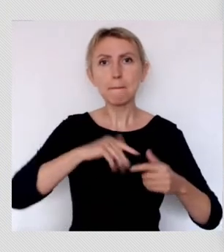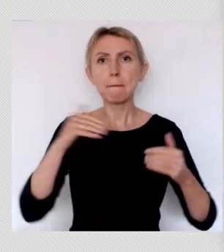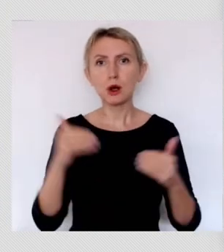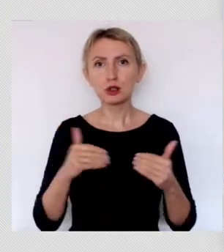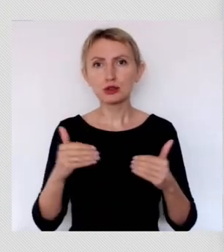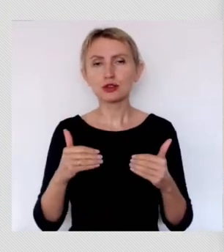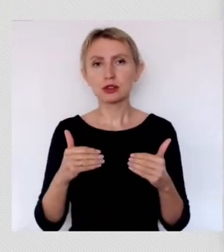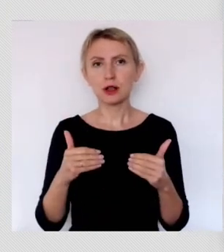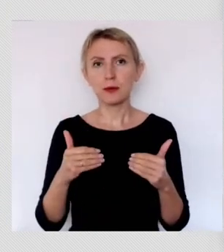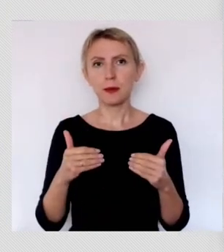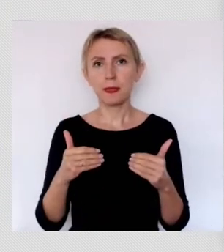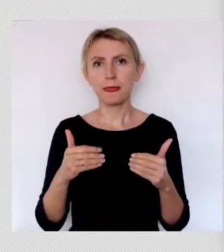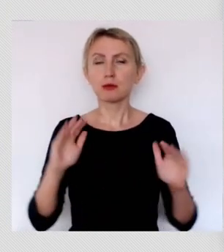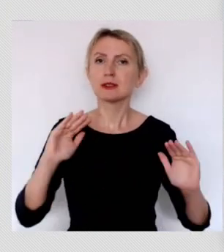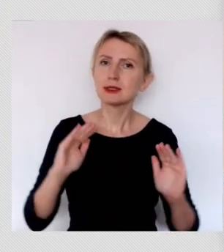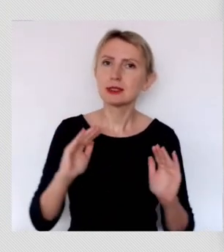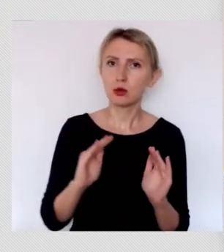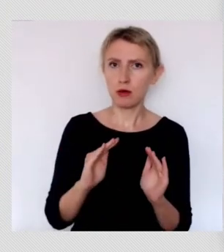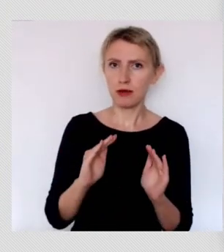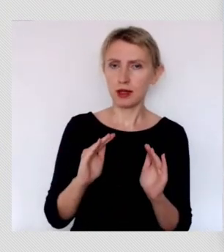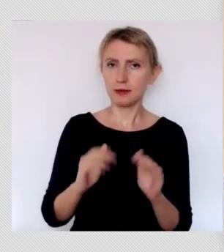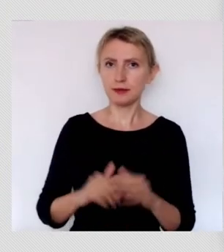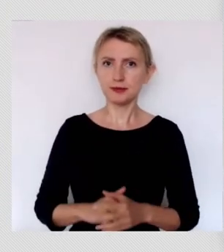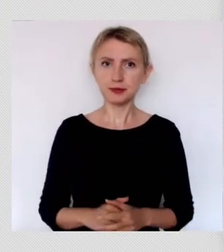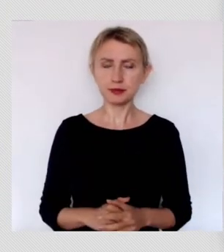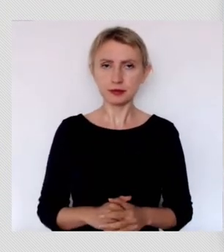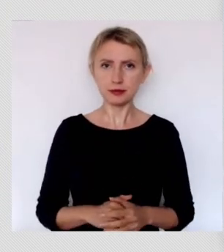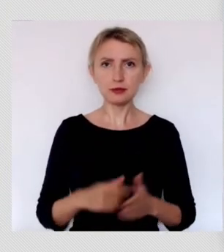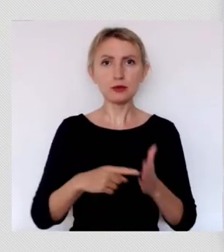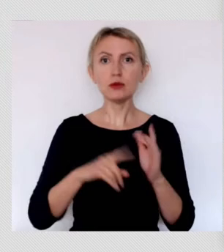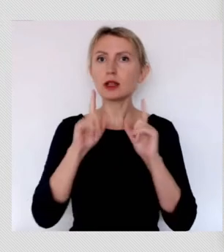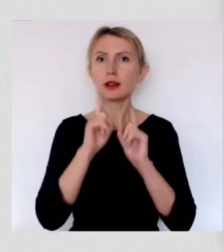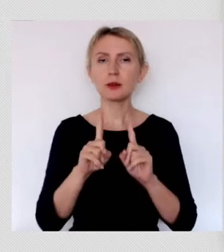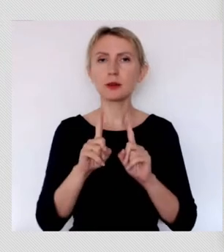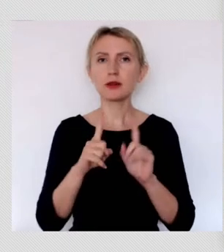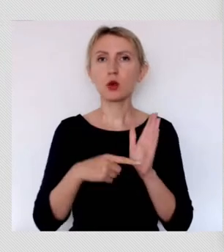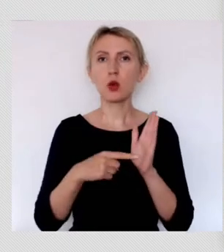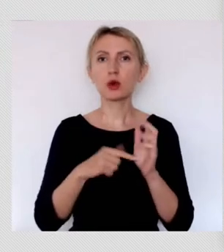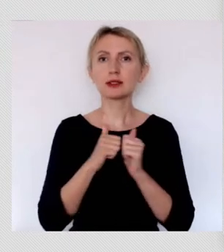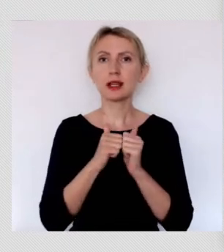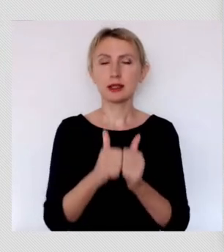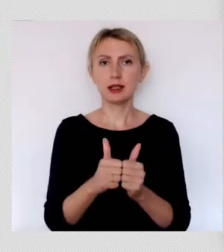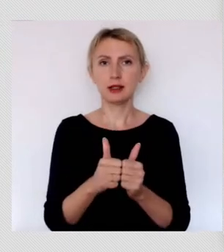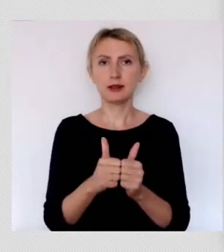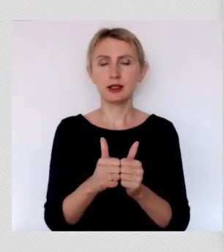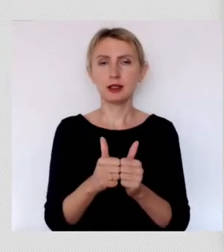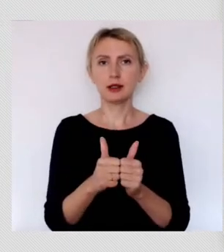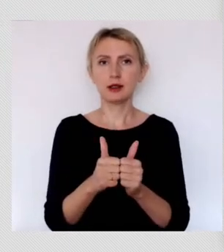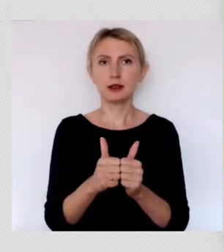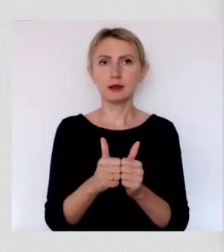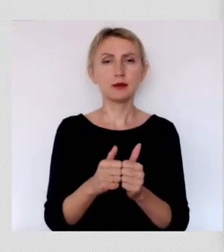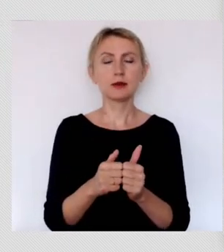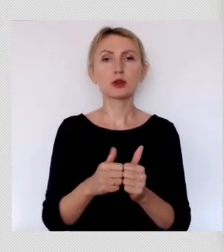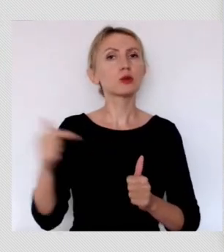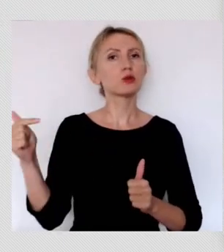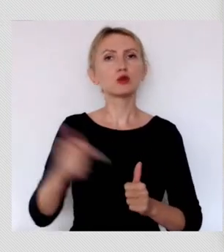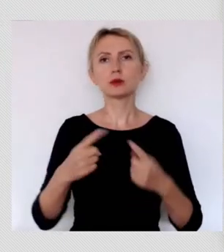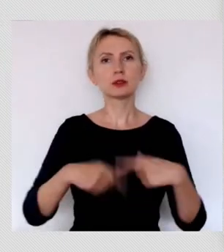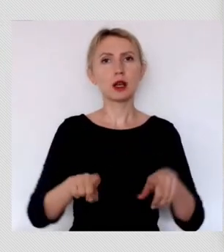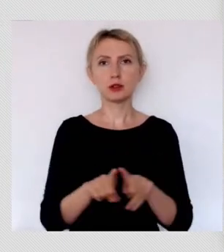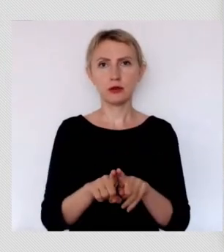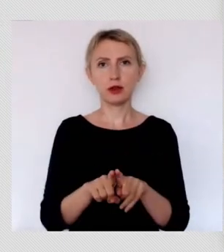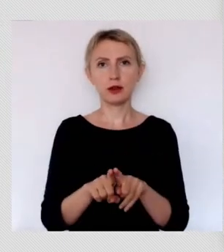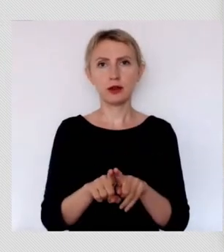też zindukowana może lepiej niż wymuszona, to jest tak naprawdę to zadanie w średniej perspektywie, które musi być zrealizowane,